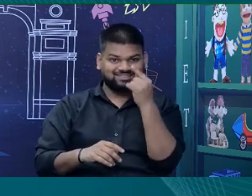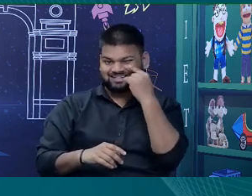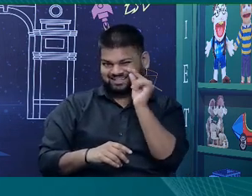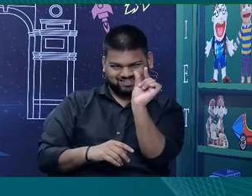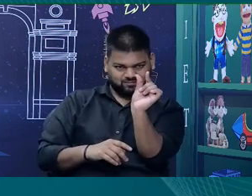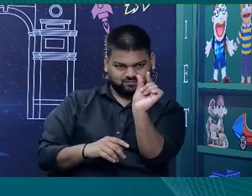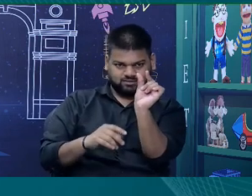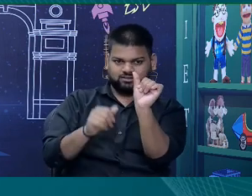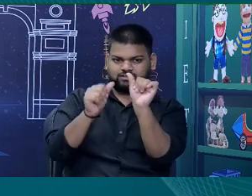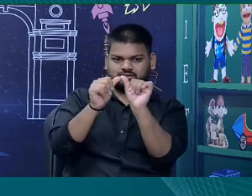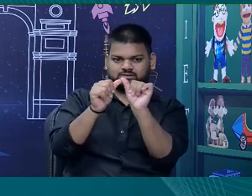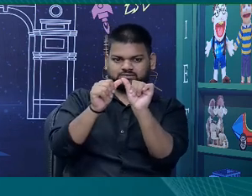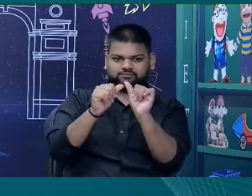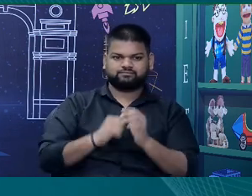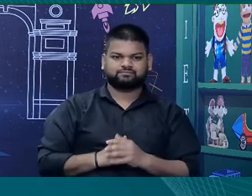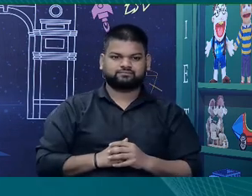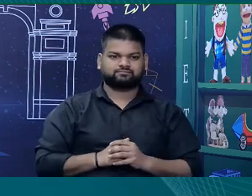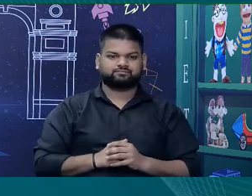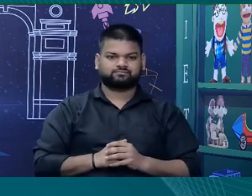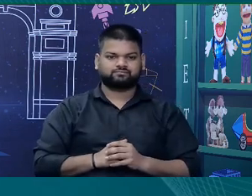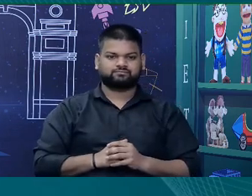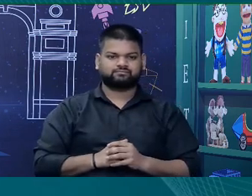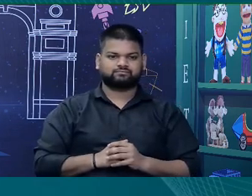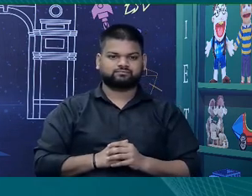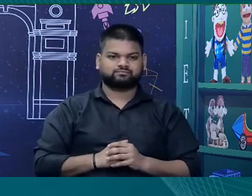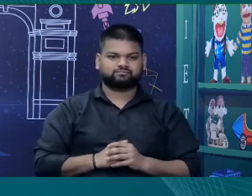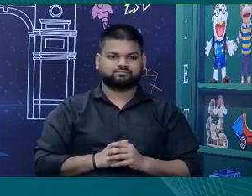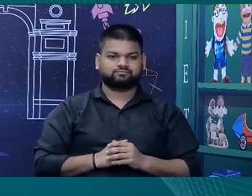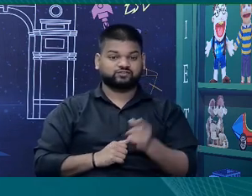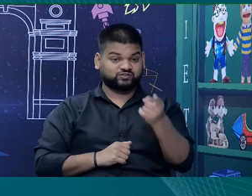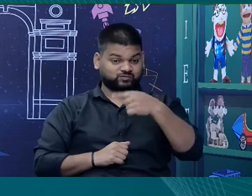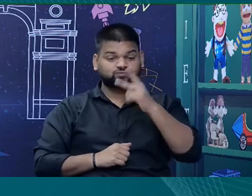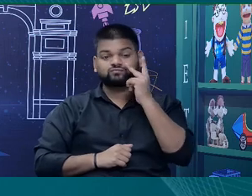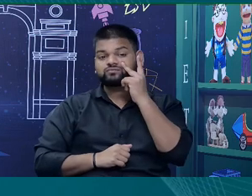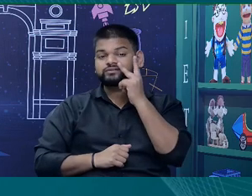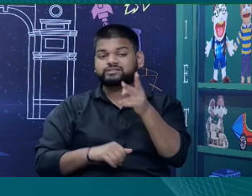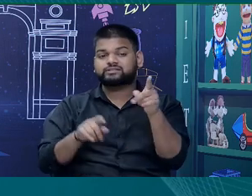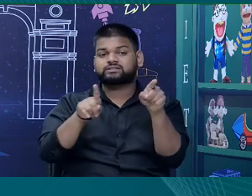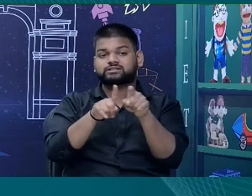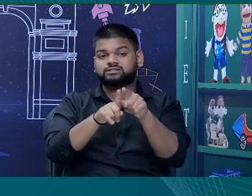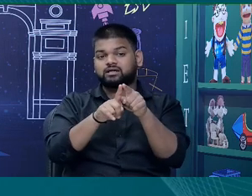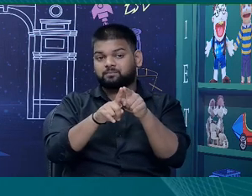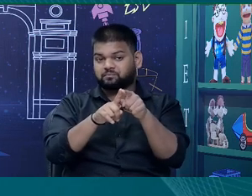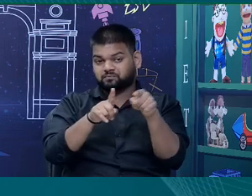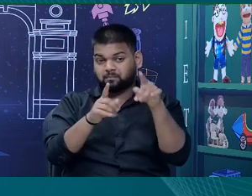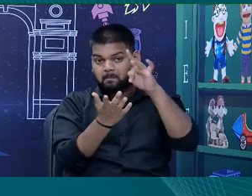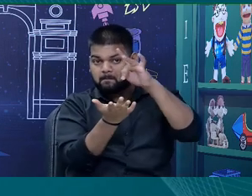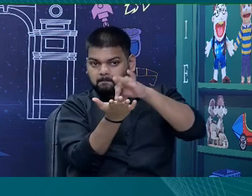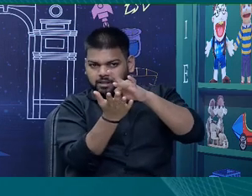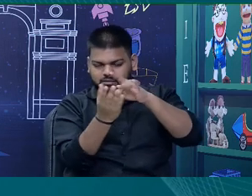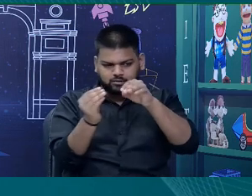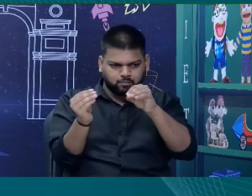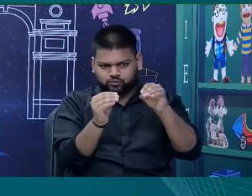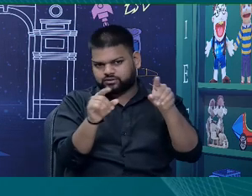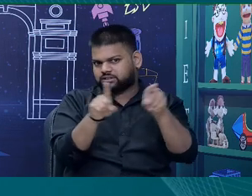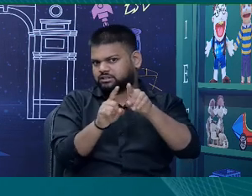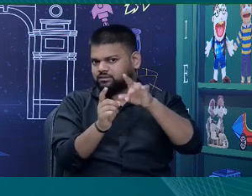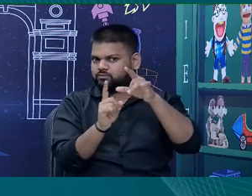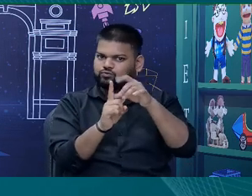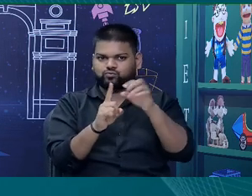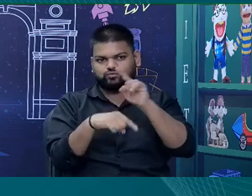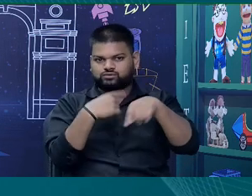ए को अगर आप ऐसे ओरियंटेशन में रखते हैं यह वाला फेस और ऐसी ओरियंटेशन में रखते हैं तो इसको हम फोर से दिनो करते